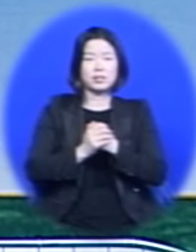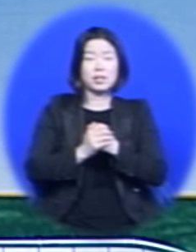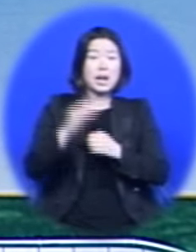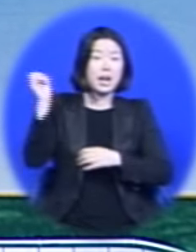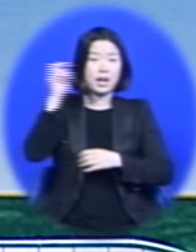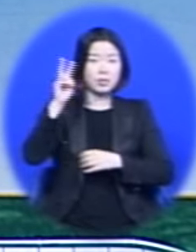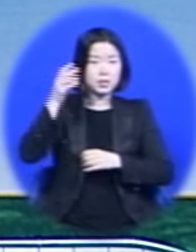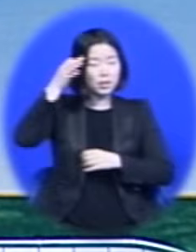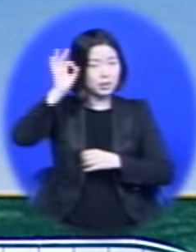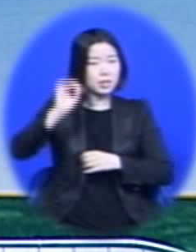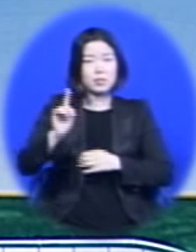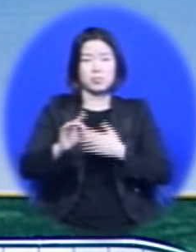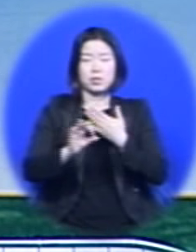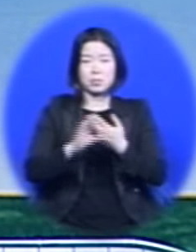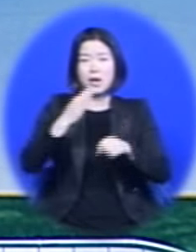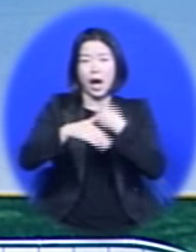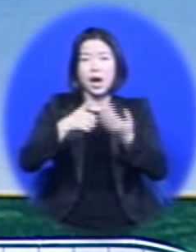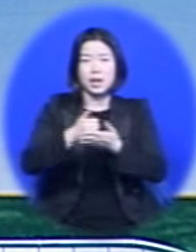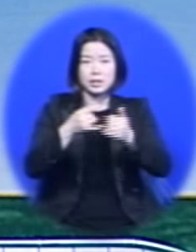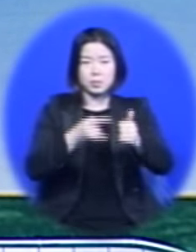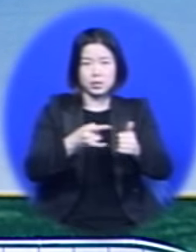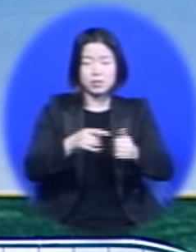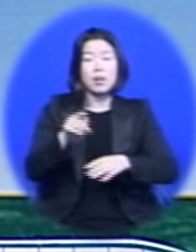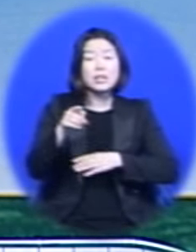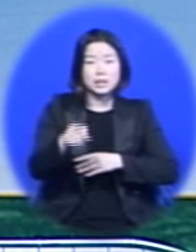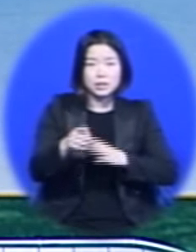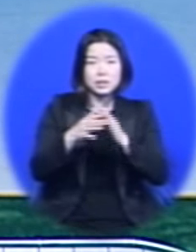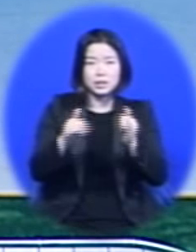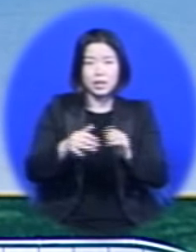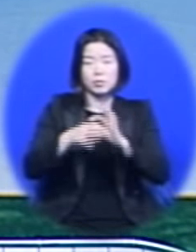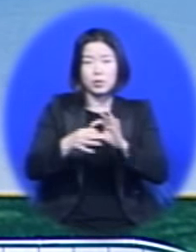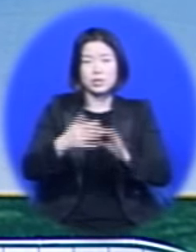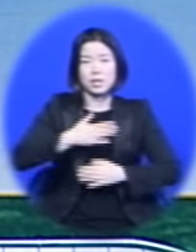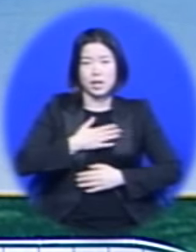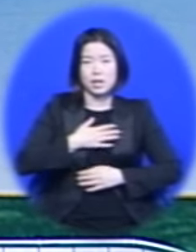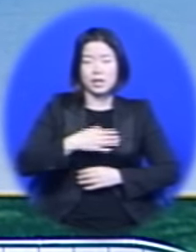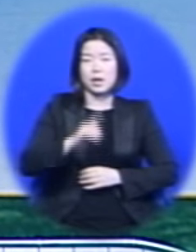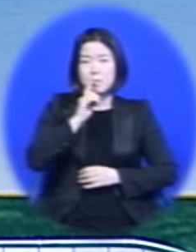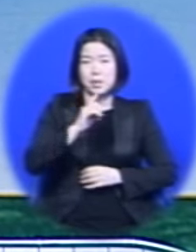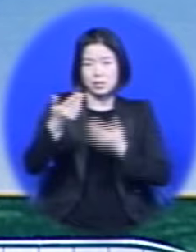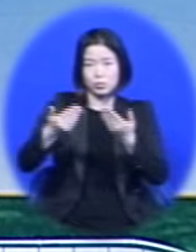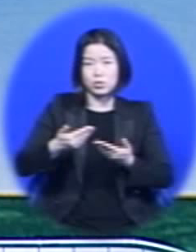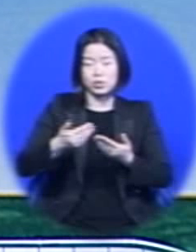갑자기 깨달아지는 것이 하나님께서 그 사람을 통하여 나에게 말씀하신